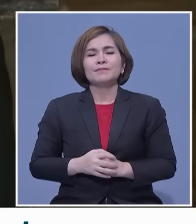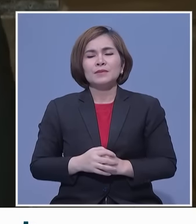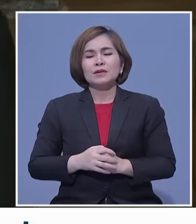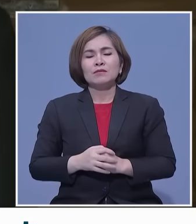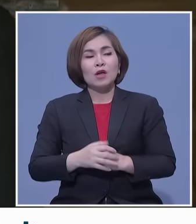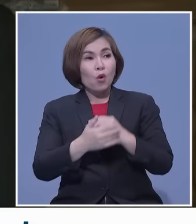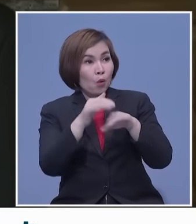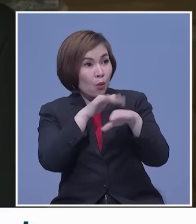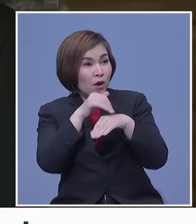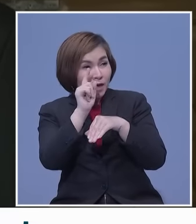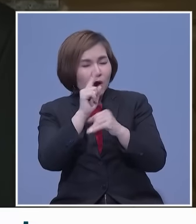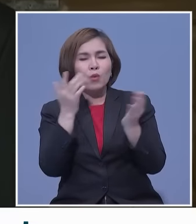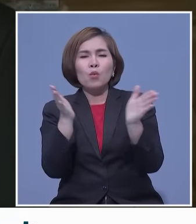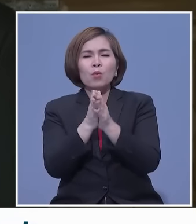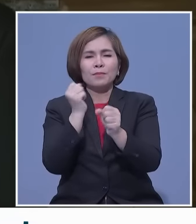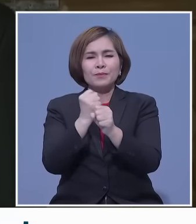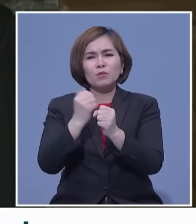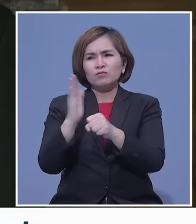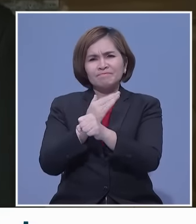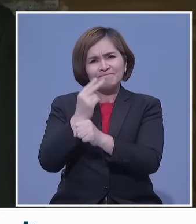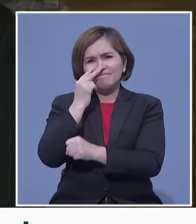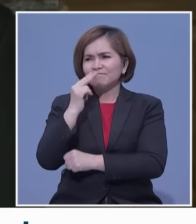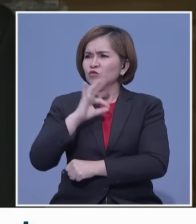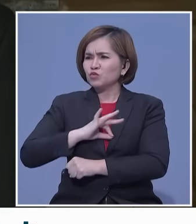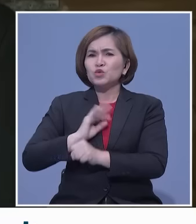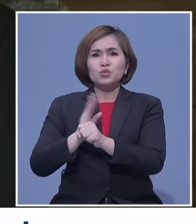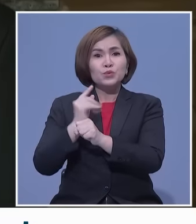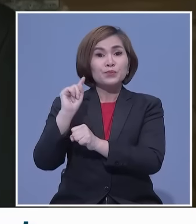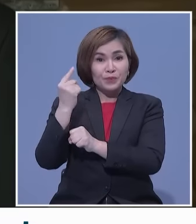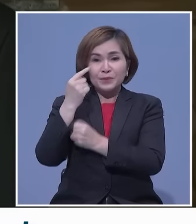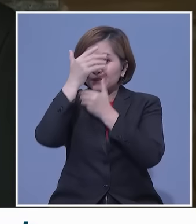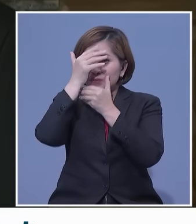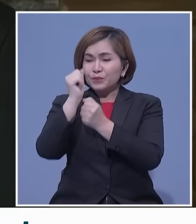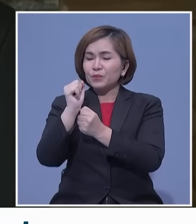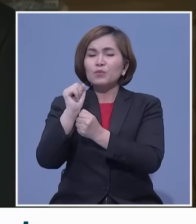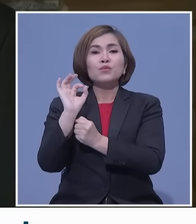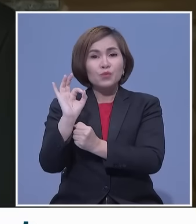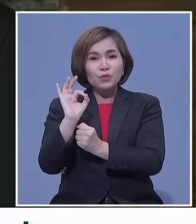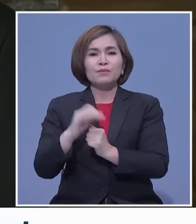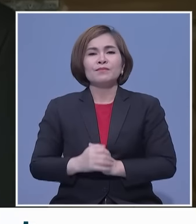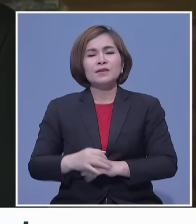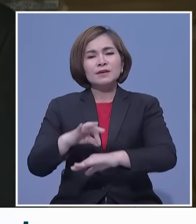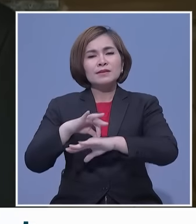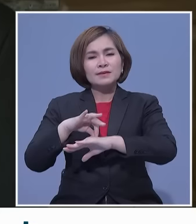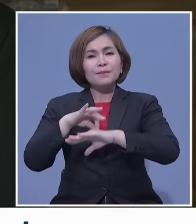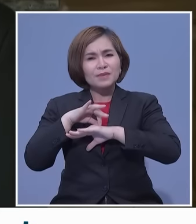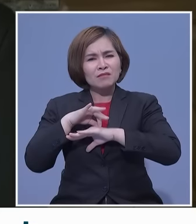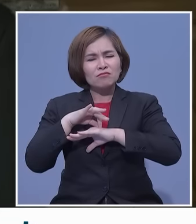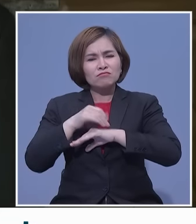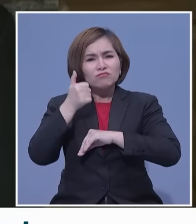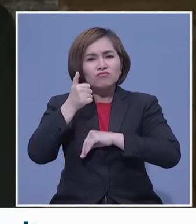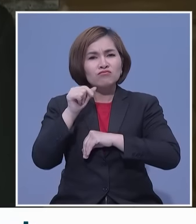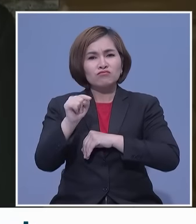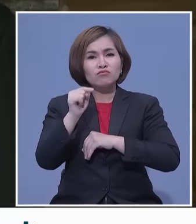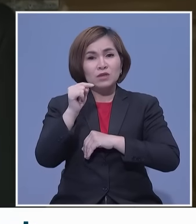พพานชักชวนตัวเองมาทำธุรกิจก็มองว่าเป็นธุรกิจใหม่น่าสนใจซึ่งตำแหน่งที่หลายคนตั้งคำถามพี่